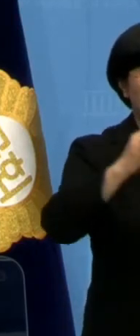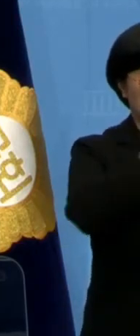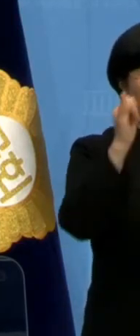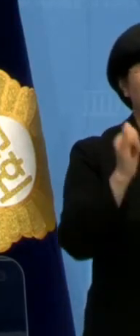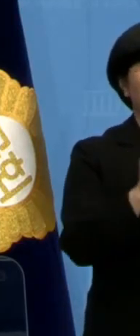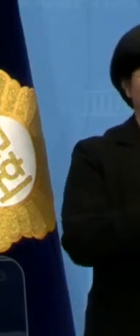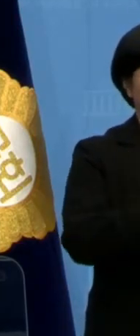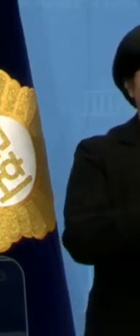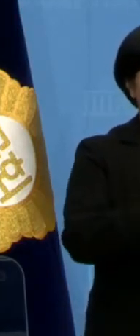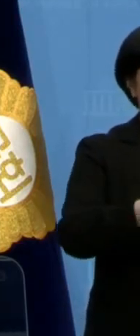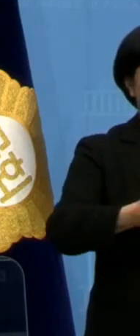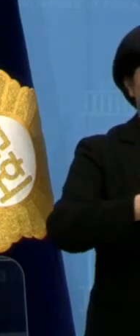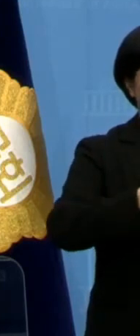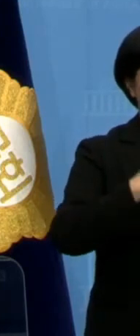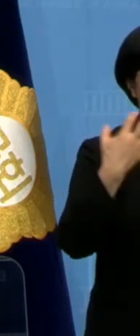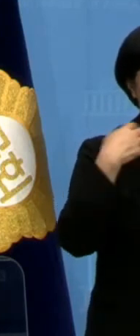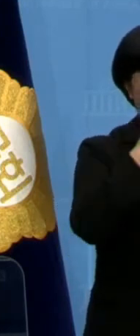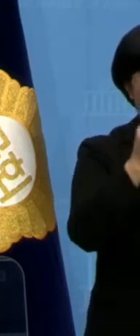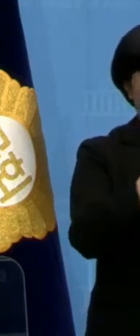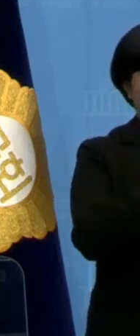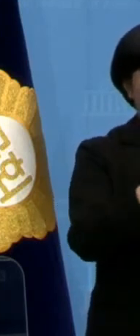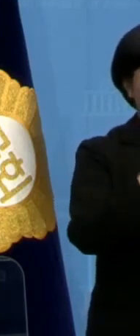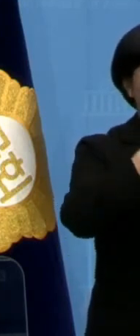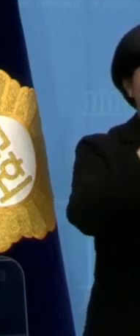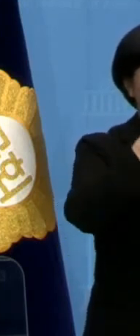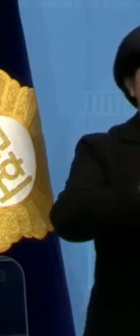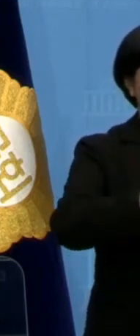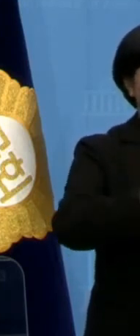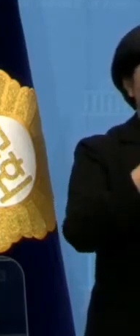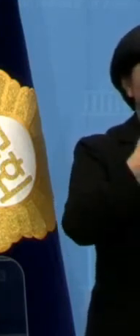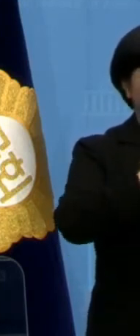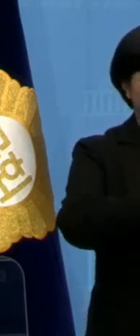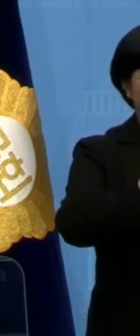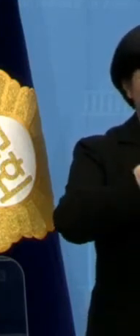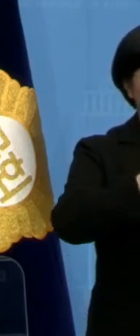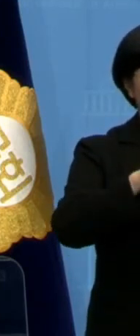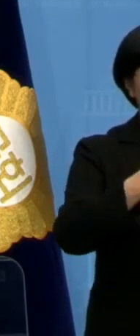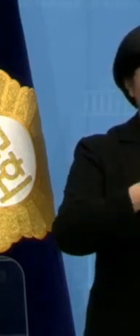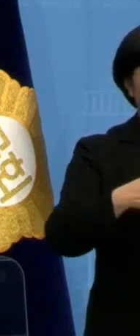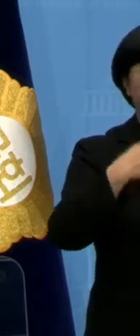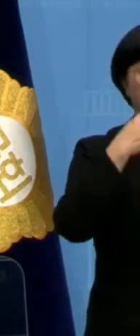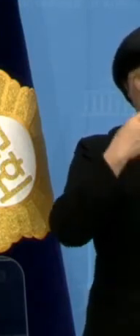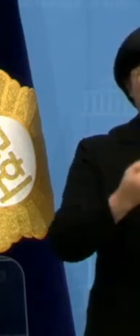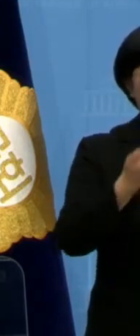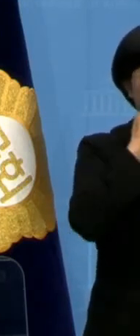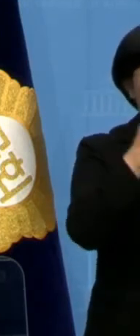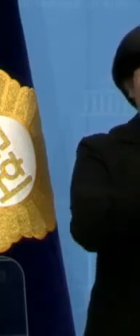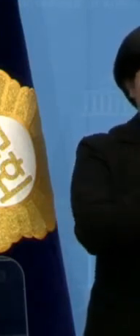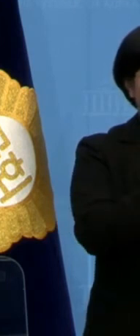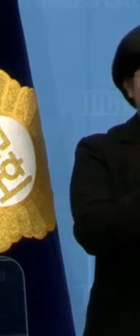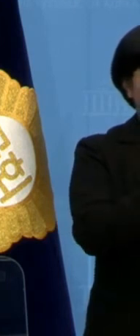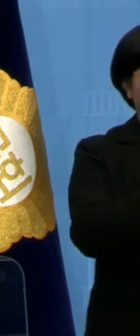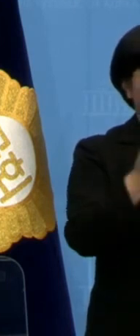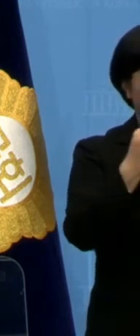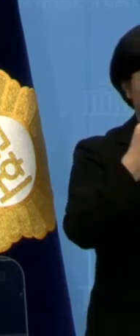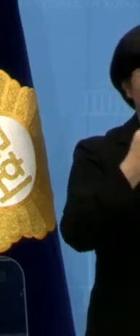할 의무가 있다. 조국 전 법무부 장관의 딸 조민은 모친인 정경심과 공모하여